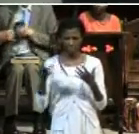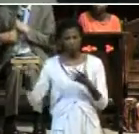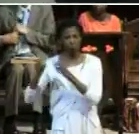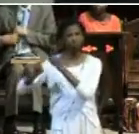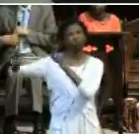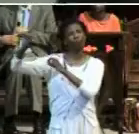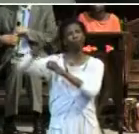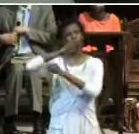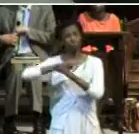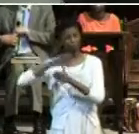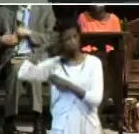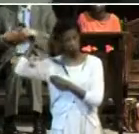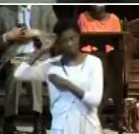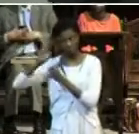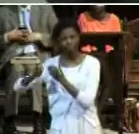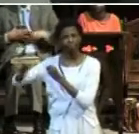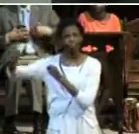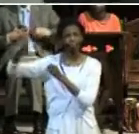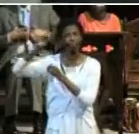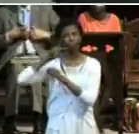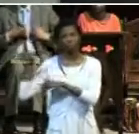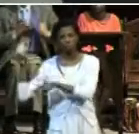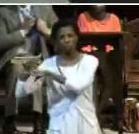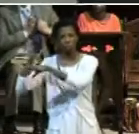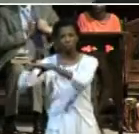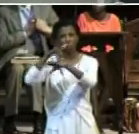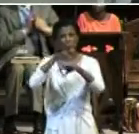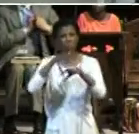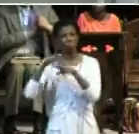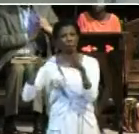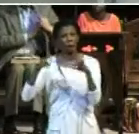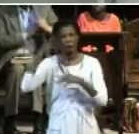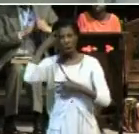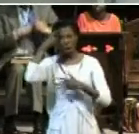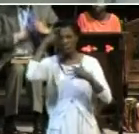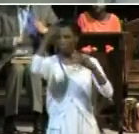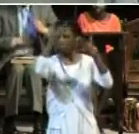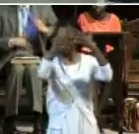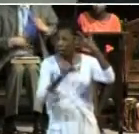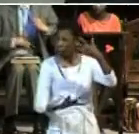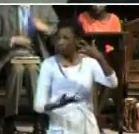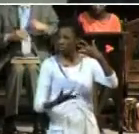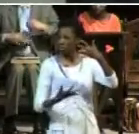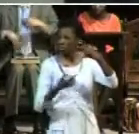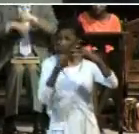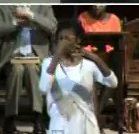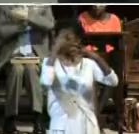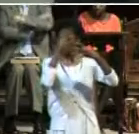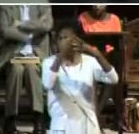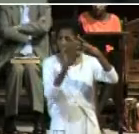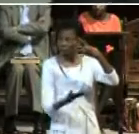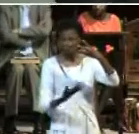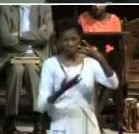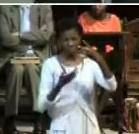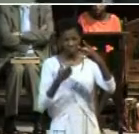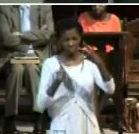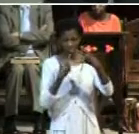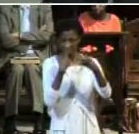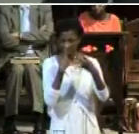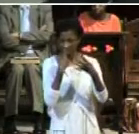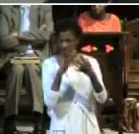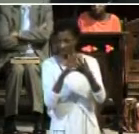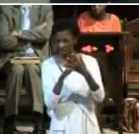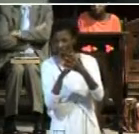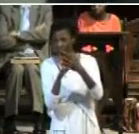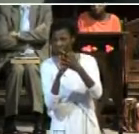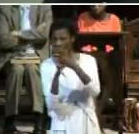il a vu que les fondements de notre croyance venant de la Bible, encore une fois, « sola scriptura », a été développé par